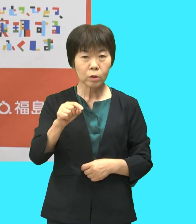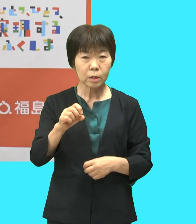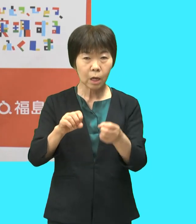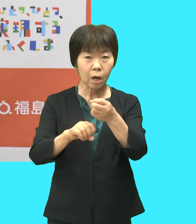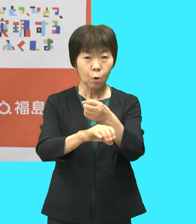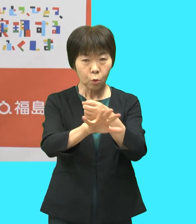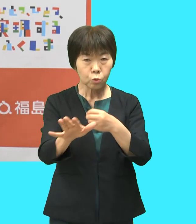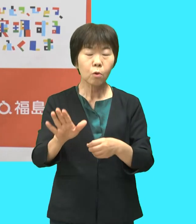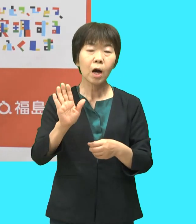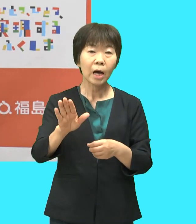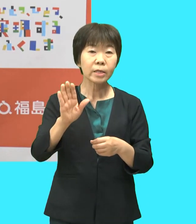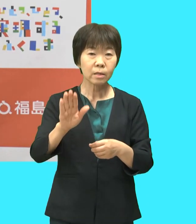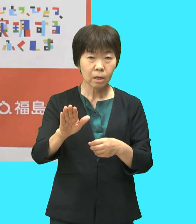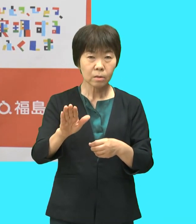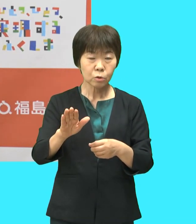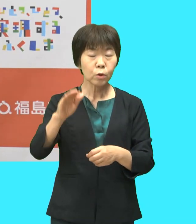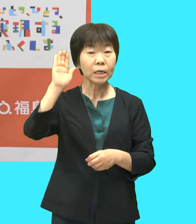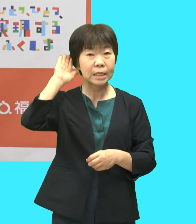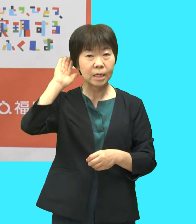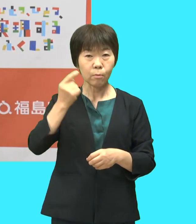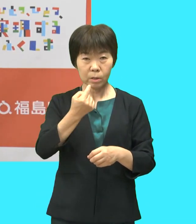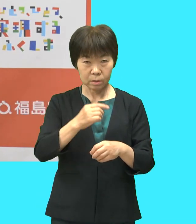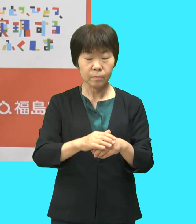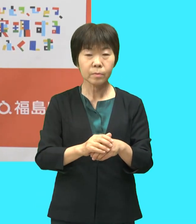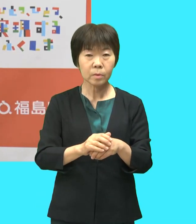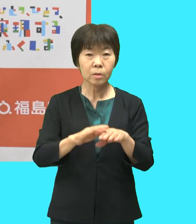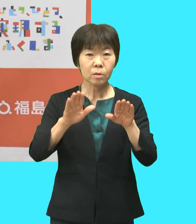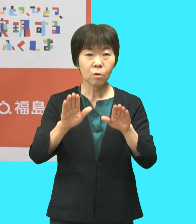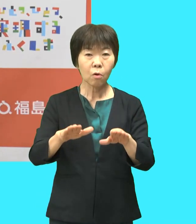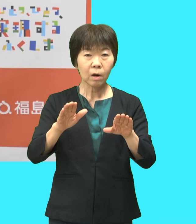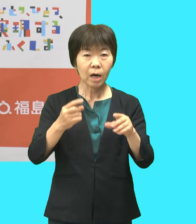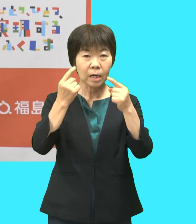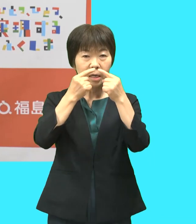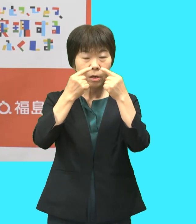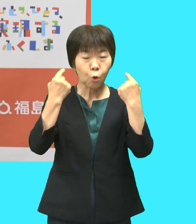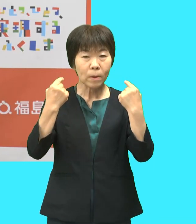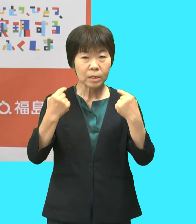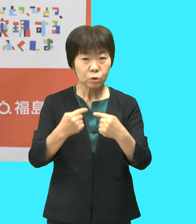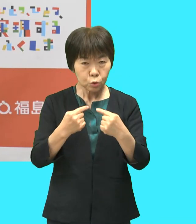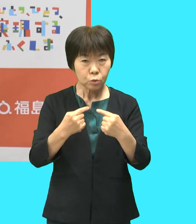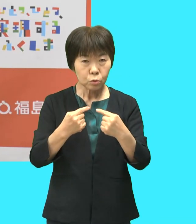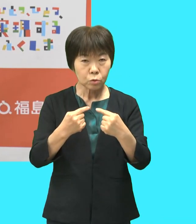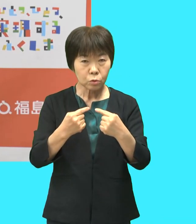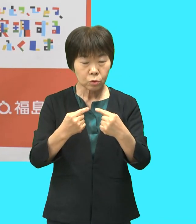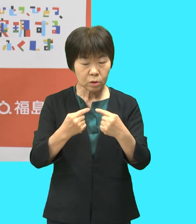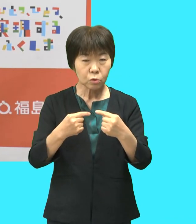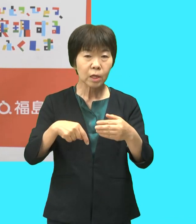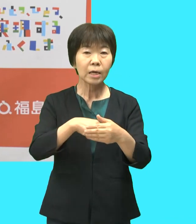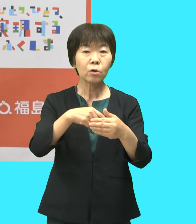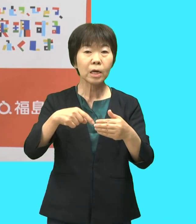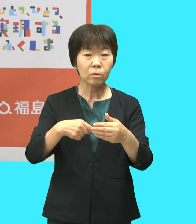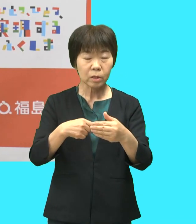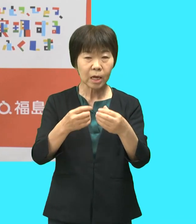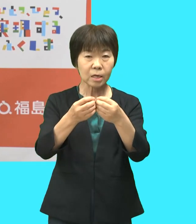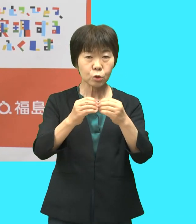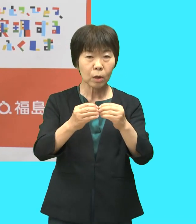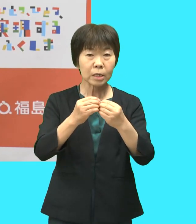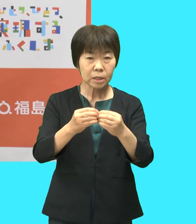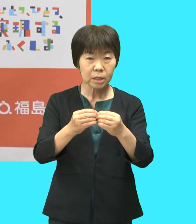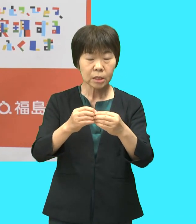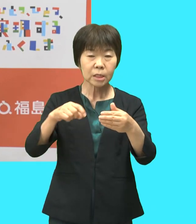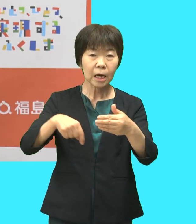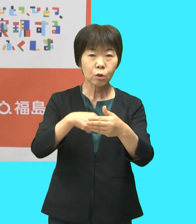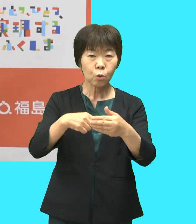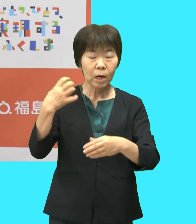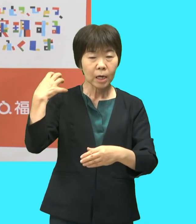ったということは伺っております。でこれ今回個別具体の案件でありますので、ちょっと詳細については担